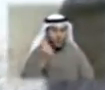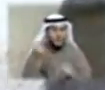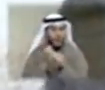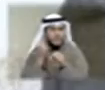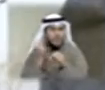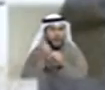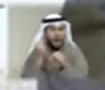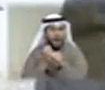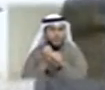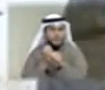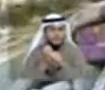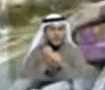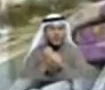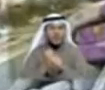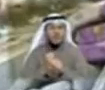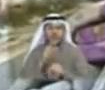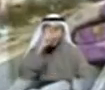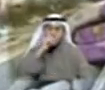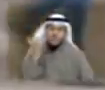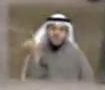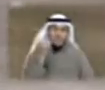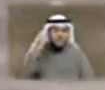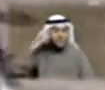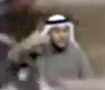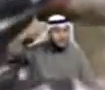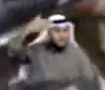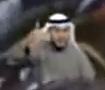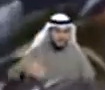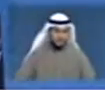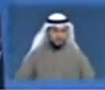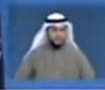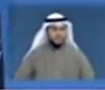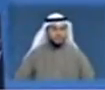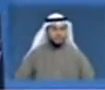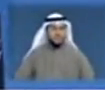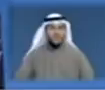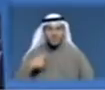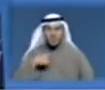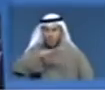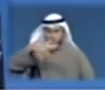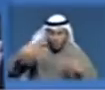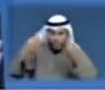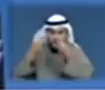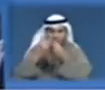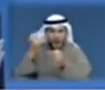وخطط توفر لهم فرصا لرسم مستقبل أفضل. إننا